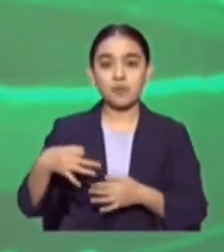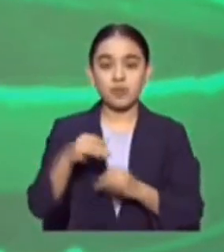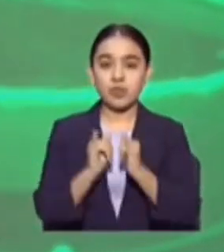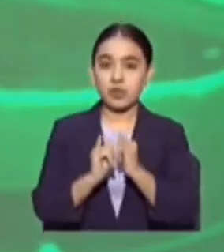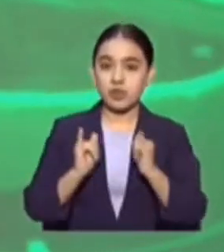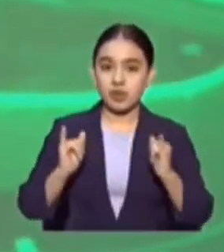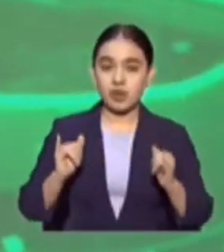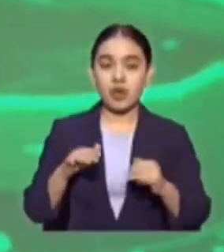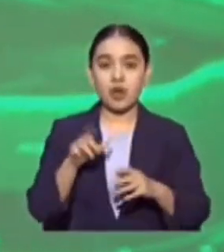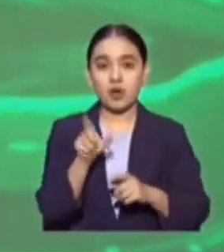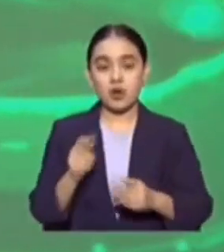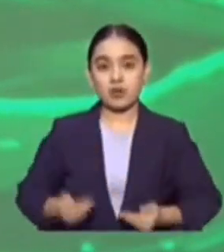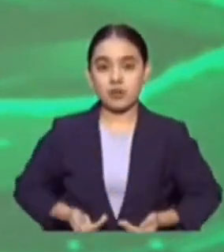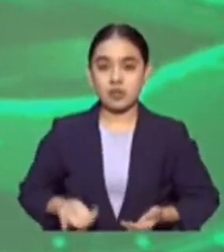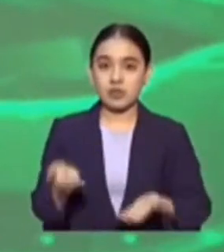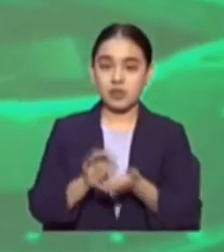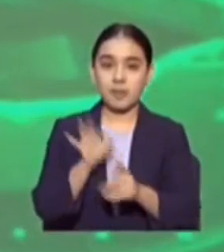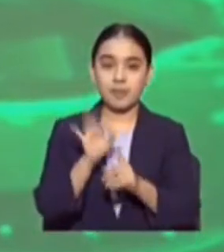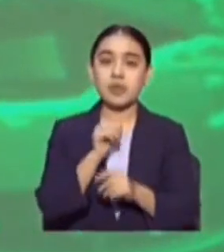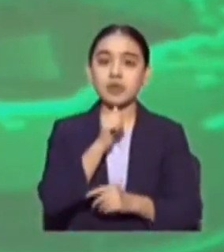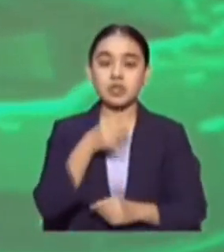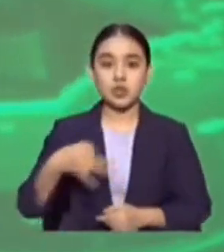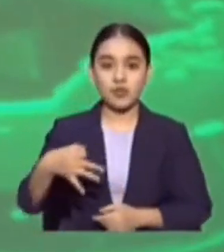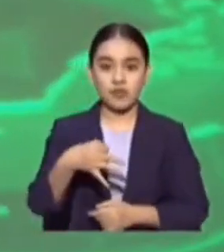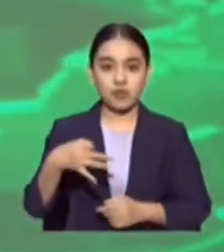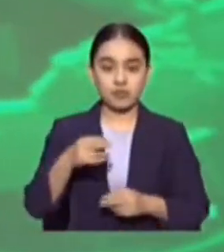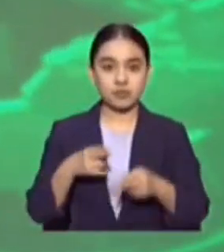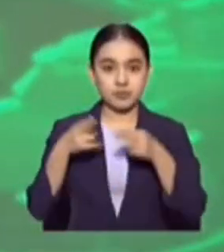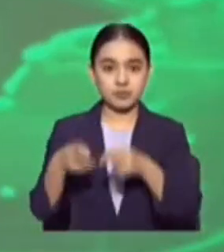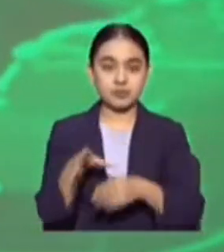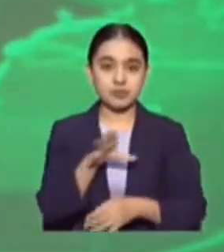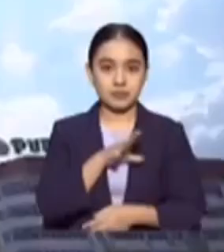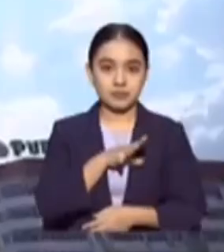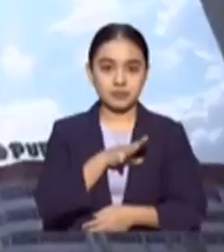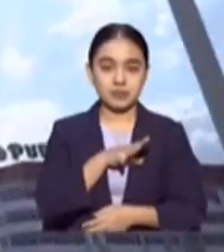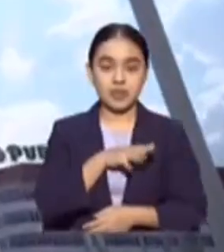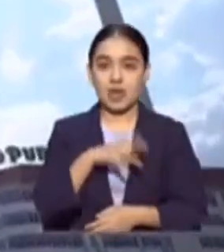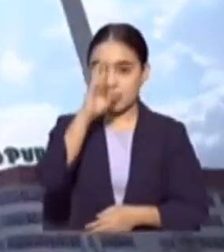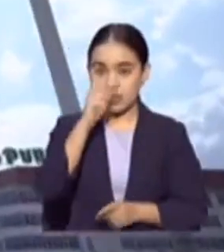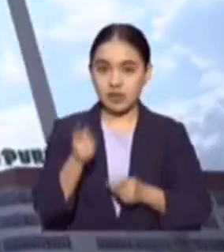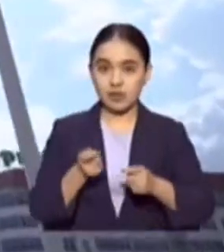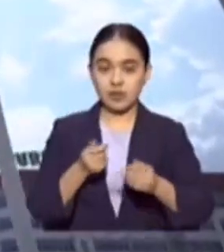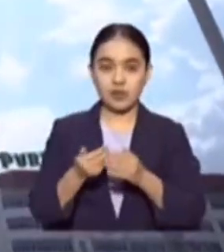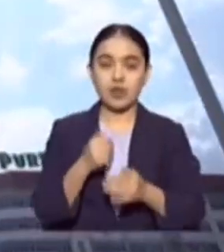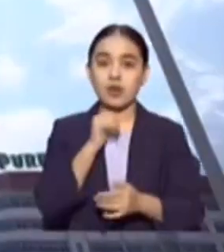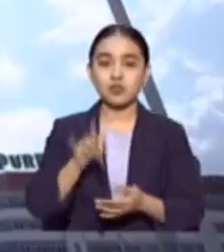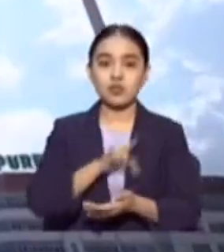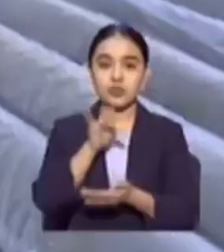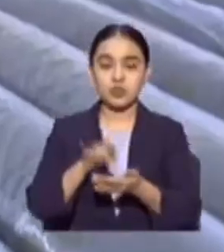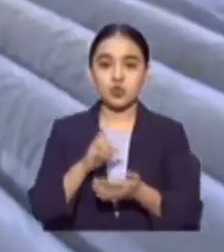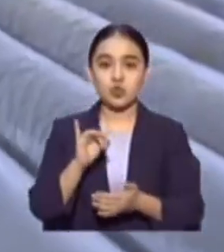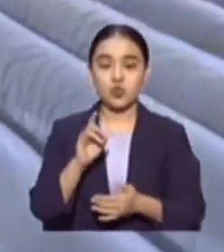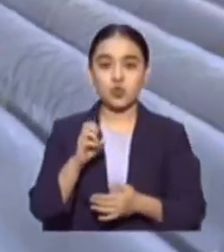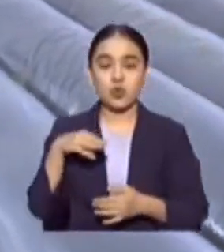rivoji, aholi turmushi bilan tanishish maqsadida Qashqadaryo viloyatiga tashrif buyurdi. Davlatimiz rahbari dastlab Qarshi shahridagi Sultan